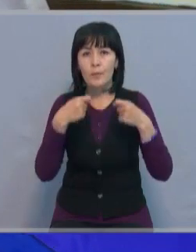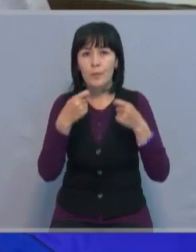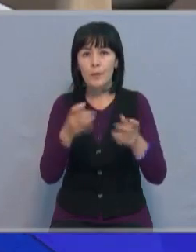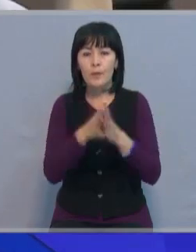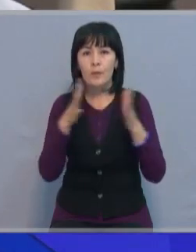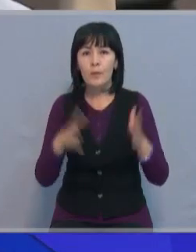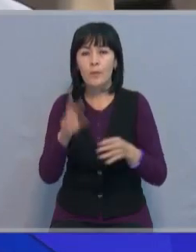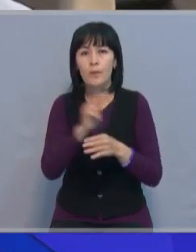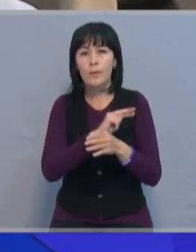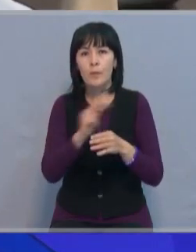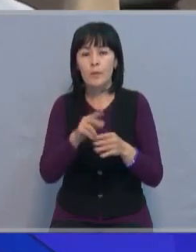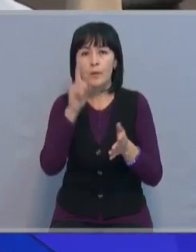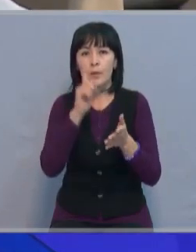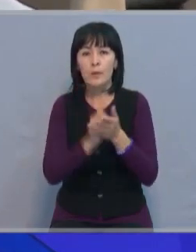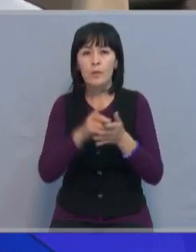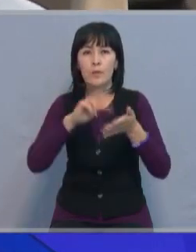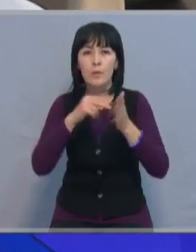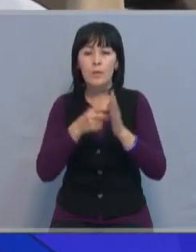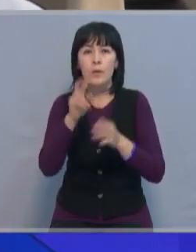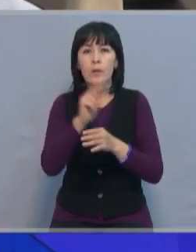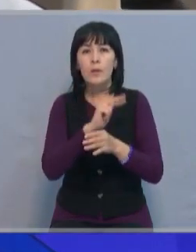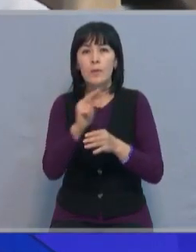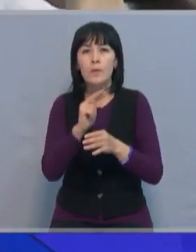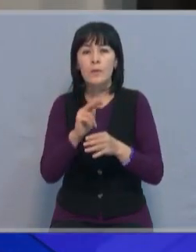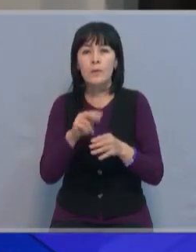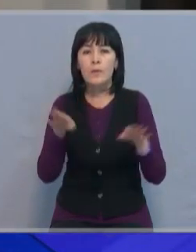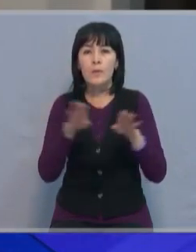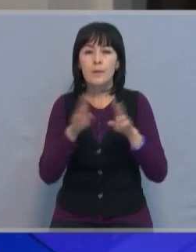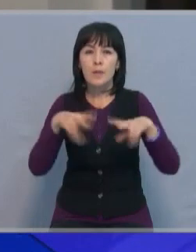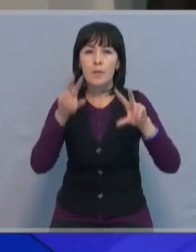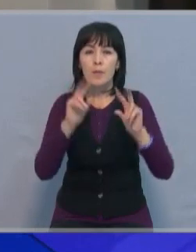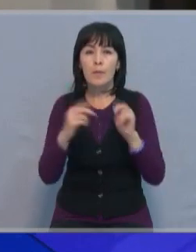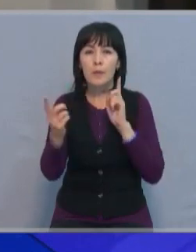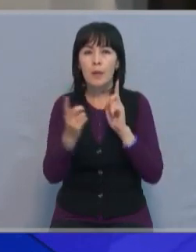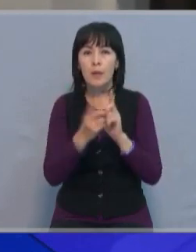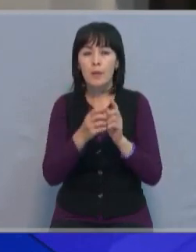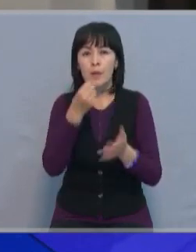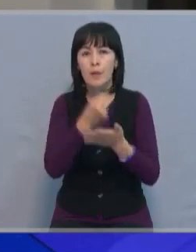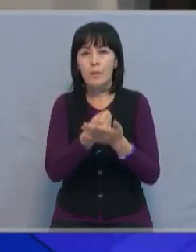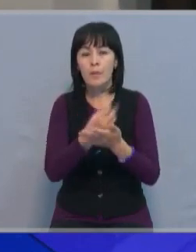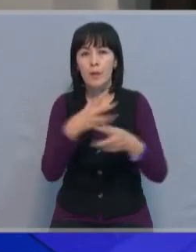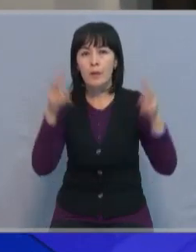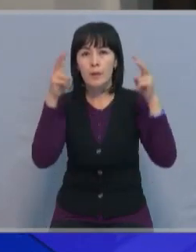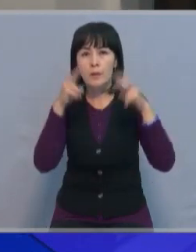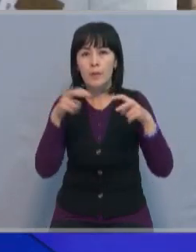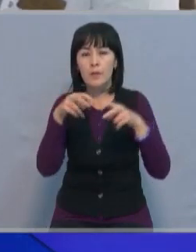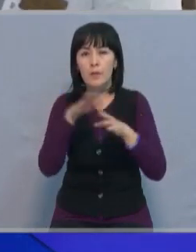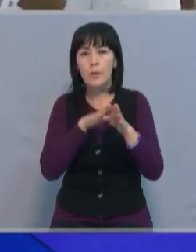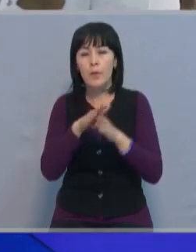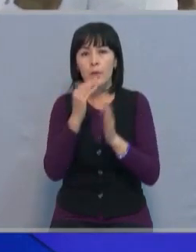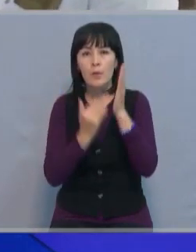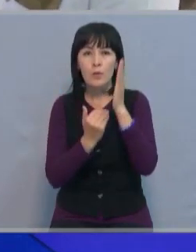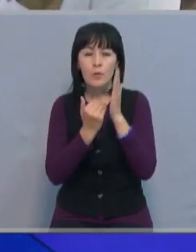көлемінде ем алуға құқылы. Ал жоспарлы емдеуге жатқызу, бейінді мамандардың қабылдауы, қымбат тұратын тексерулерден өту және